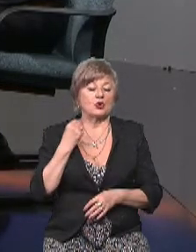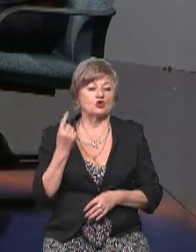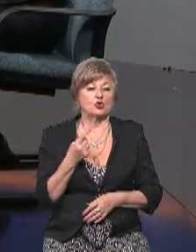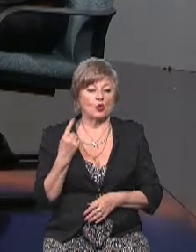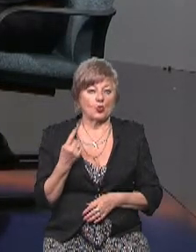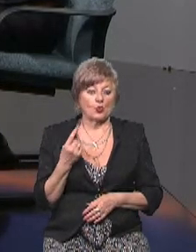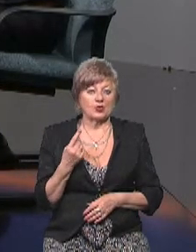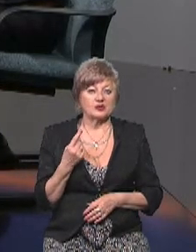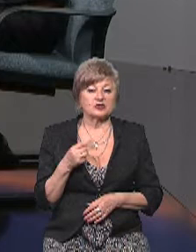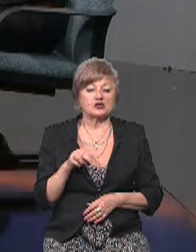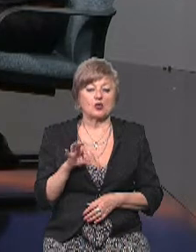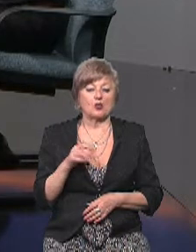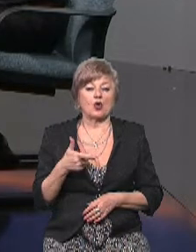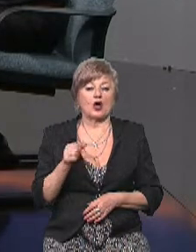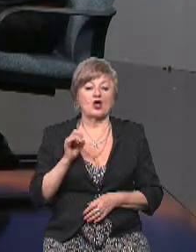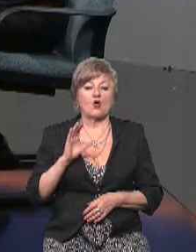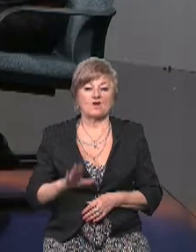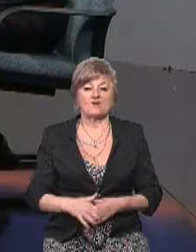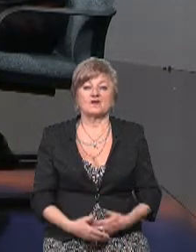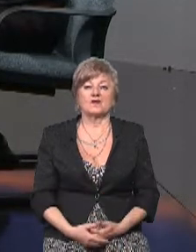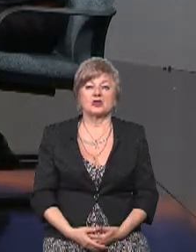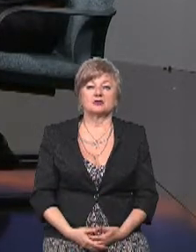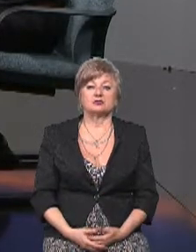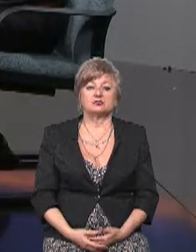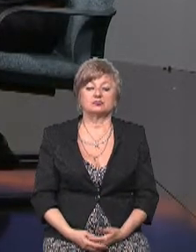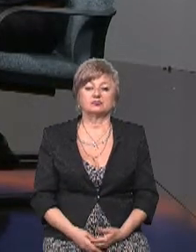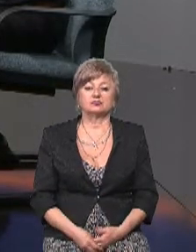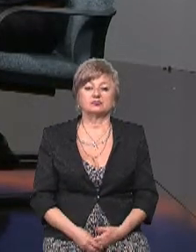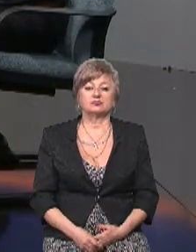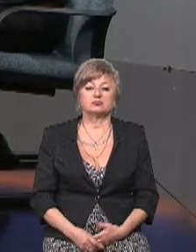області Владислава Погорєва. Пропоную послухати.